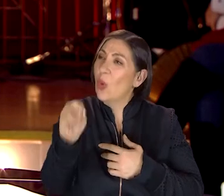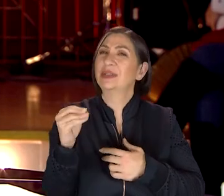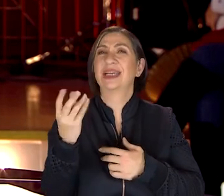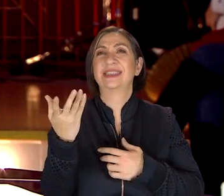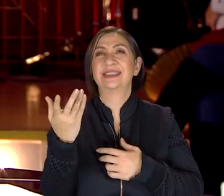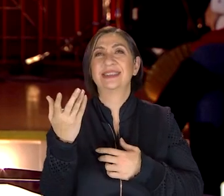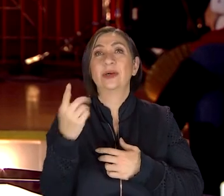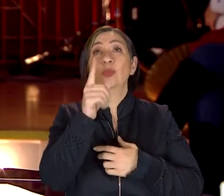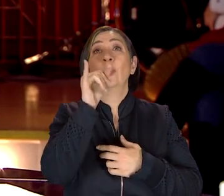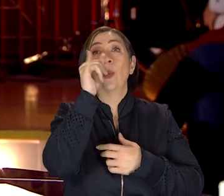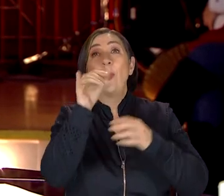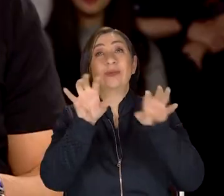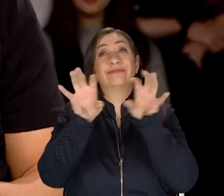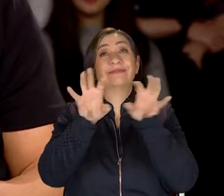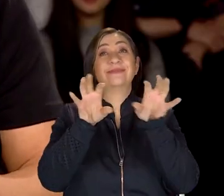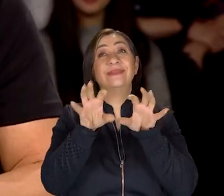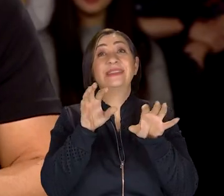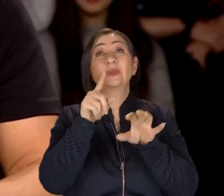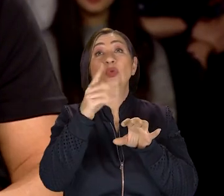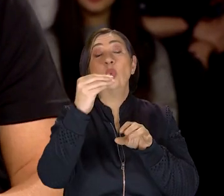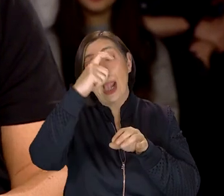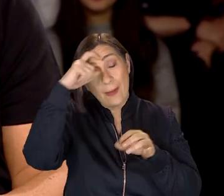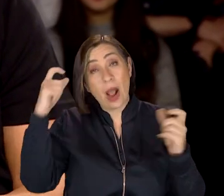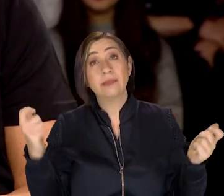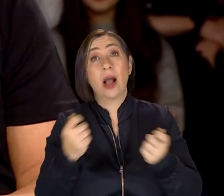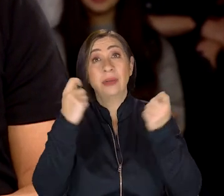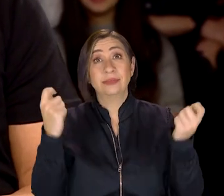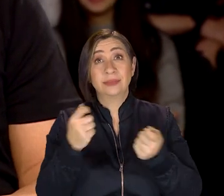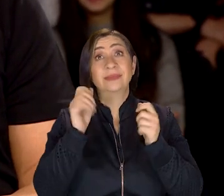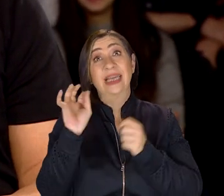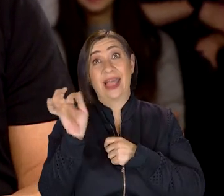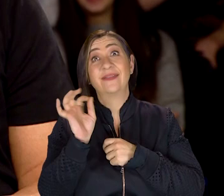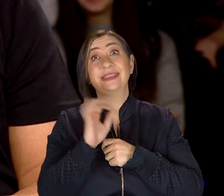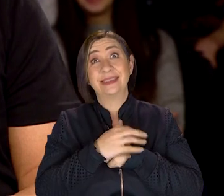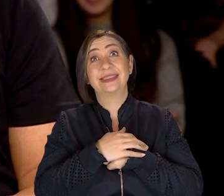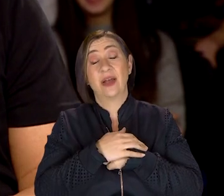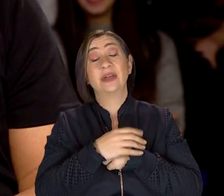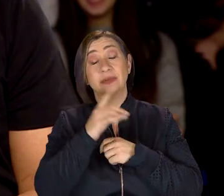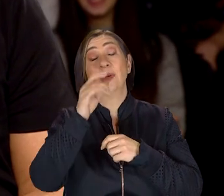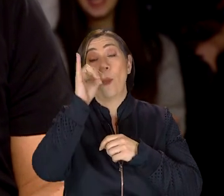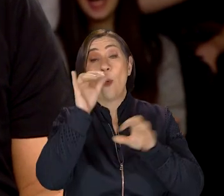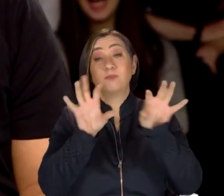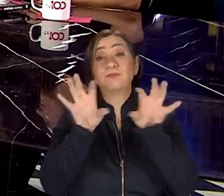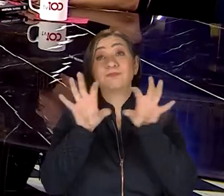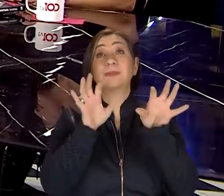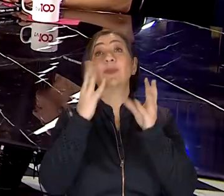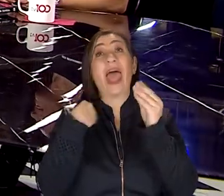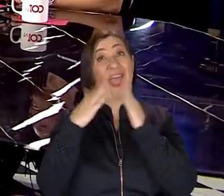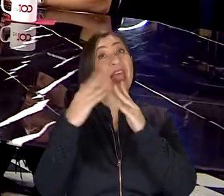filan. Ama bu sallama olayında çok emekleri var onların. Abi. Twerk'te evet. Evet. Twerk evet. Çok zor. Ben evde